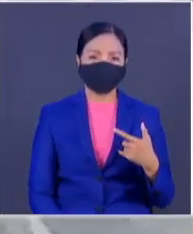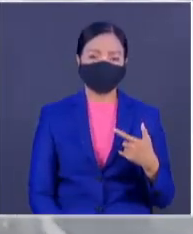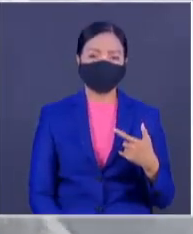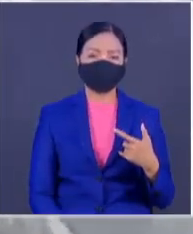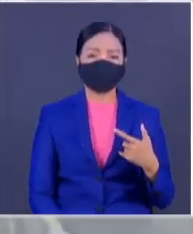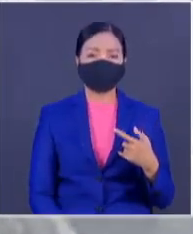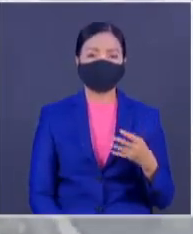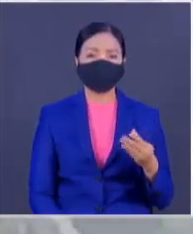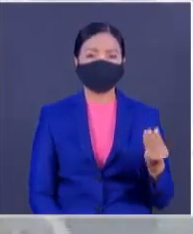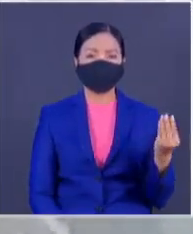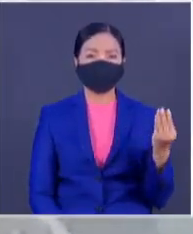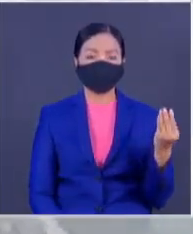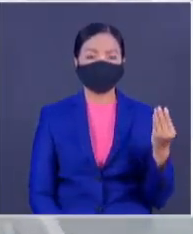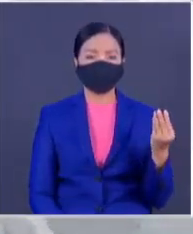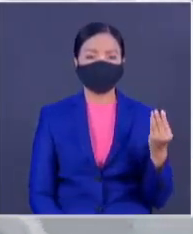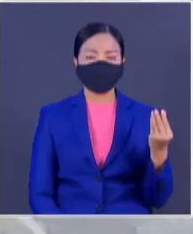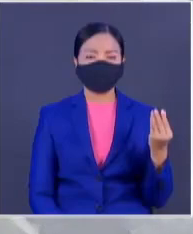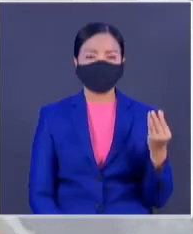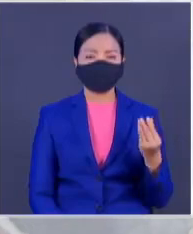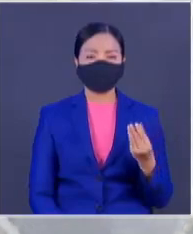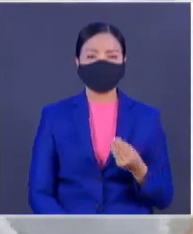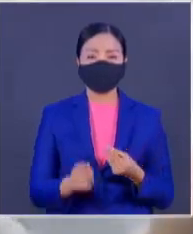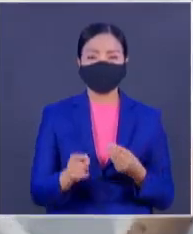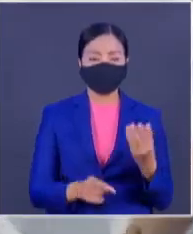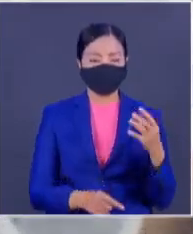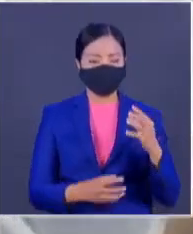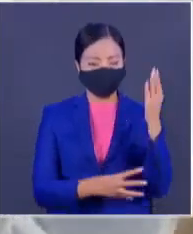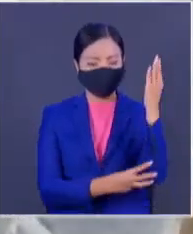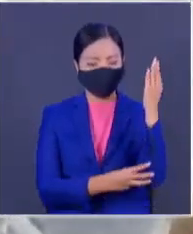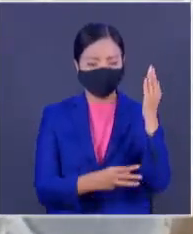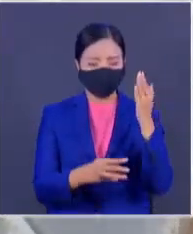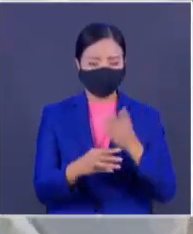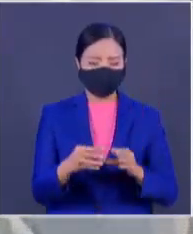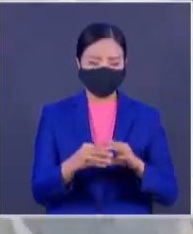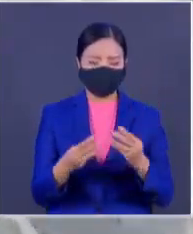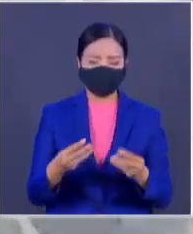นี้ก็อันนี้เป็นสีเหลืองเนาะสีเหลือง